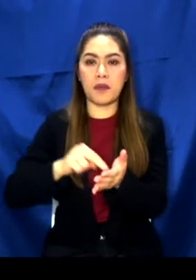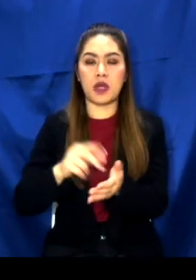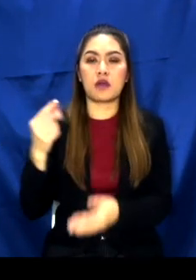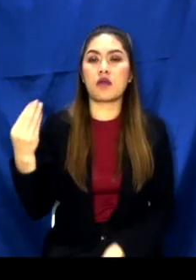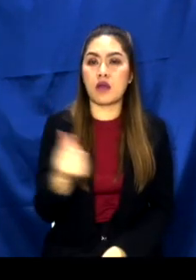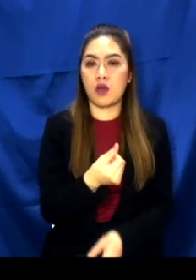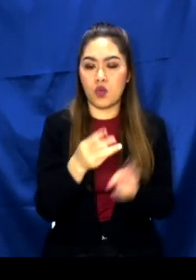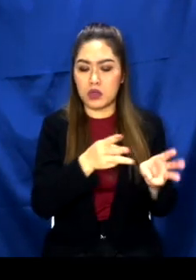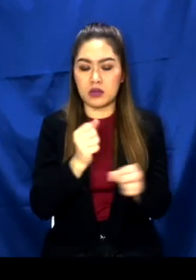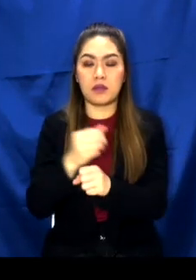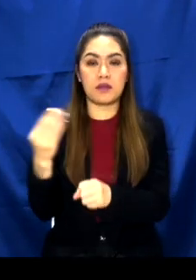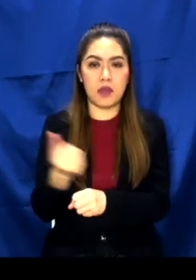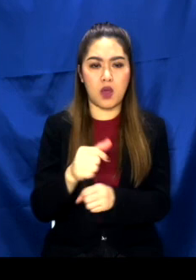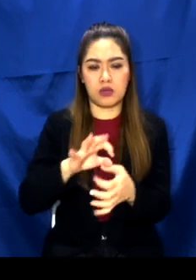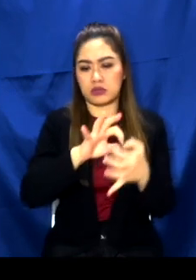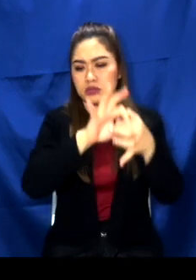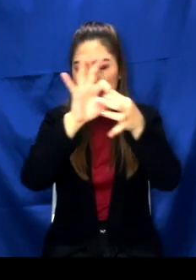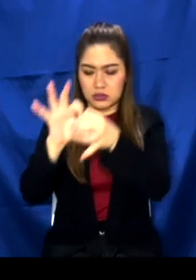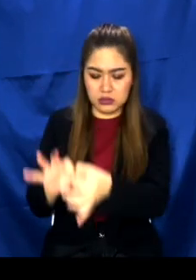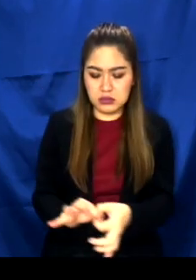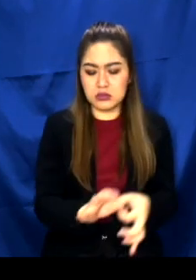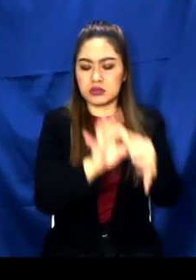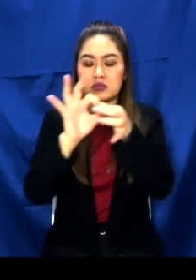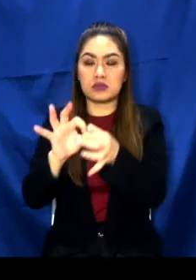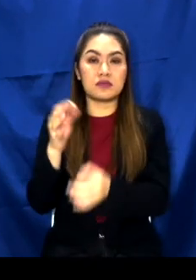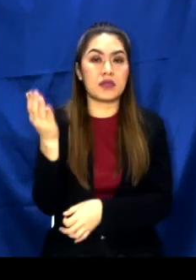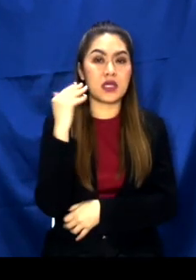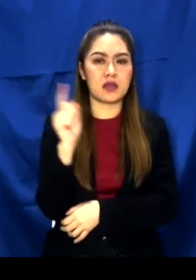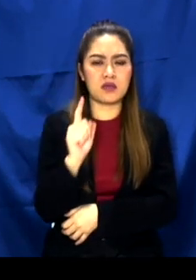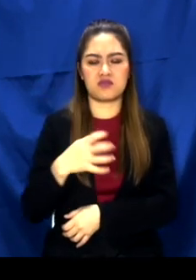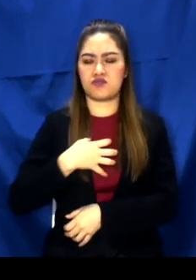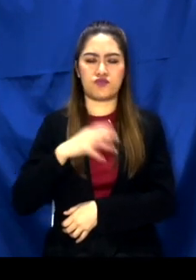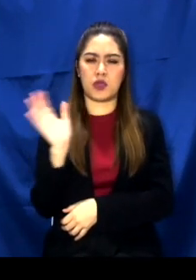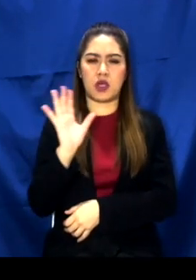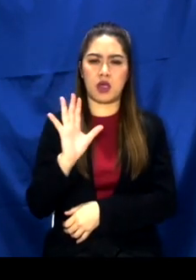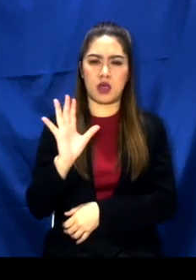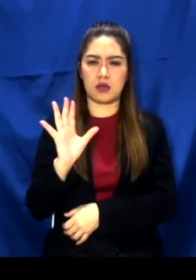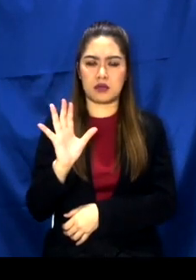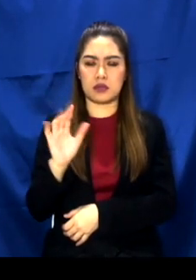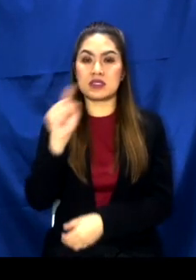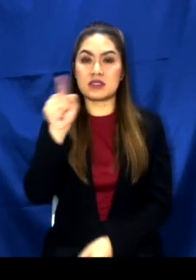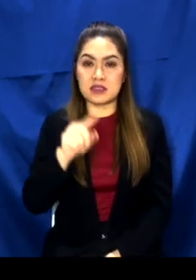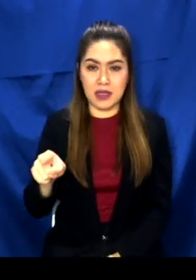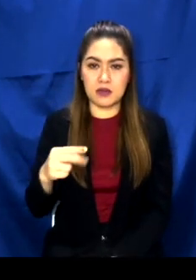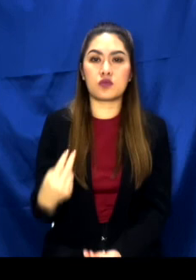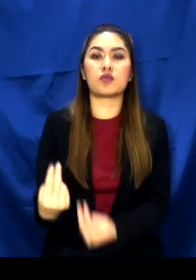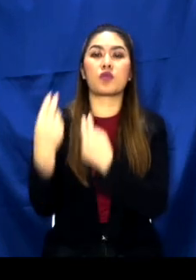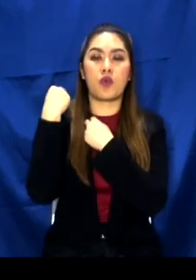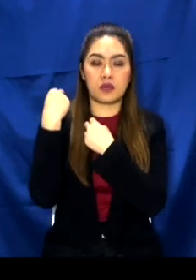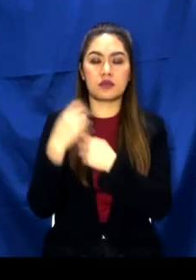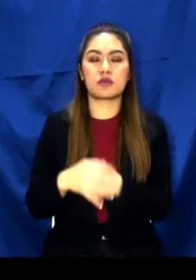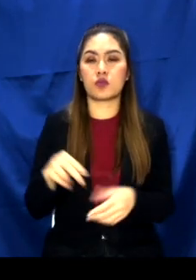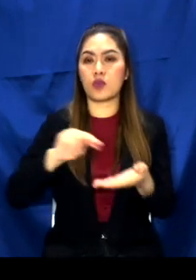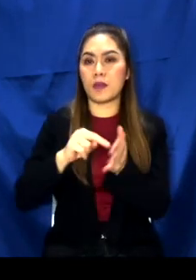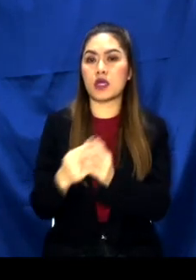เนี่ยกรุ๊ปเรียบร้อยหรือว่าเมื่อกี้เราไม่เอาคอนโทรล Z ค่ะคอนโทรล Z กลับไปคือการย้อนกลับ